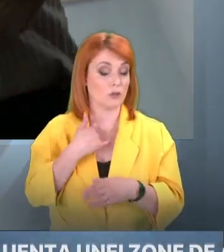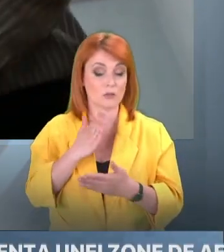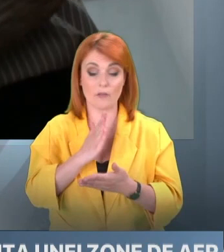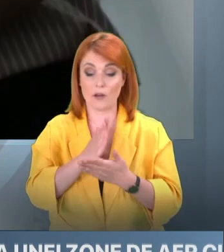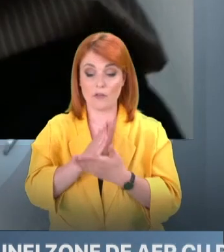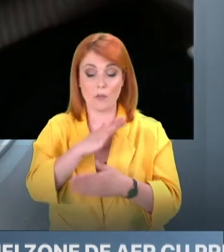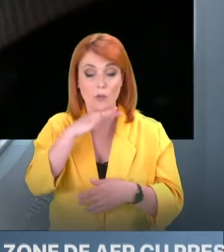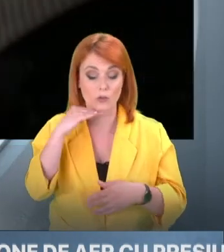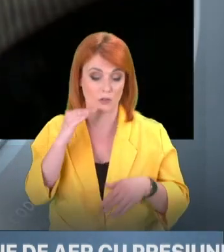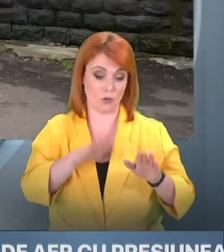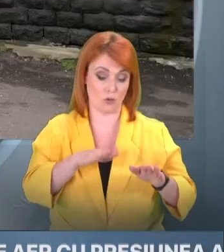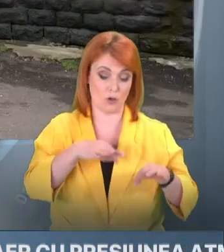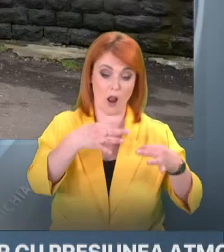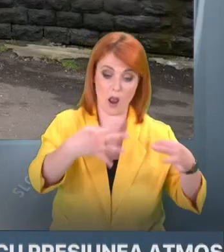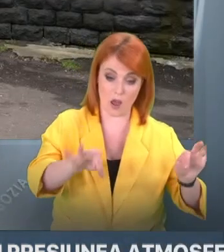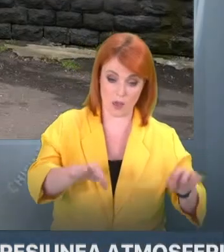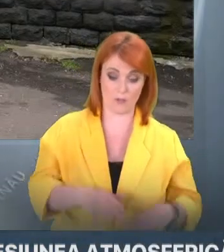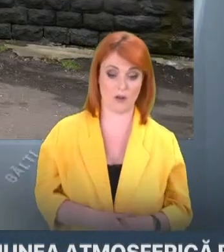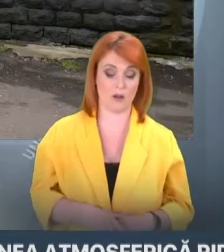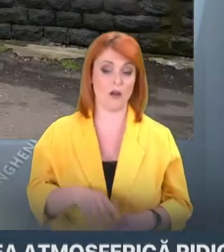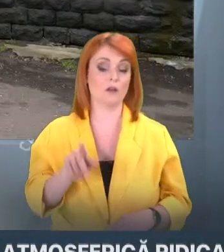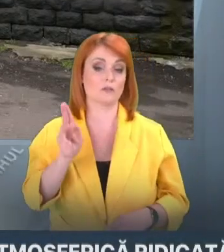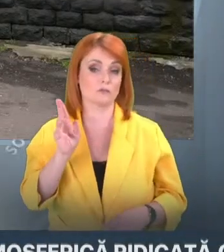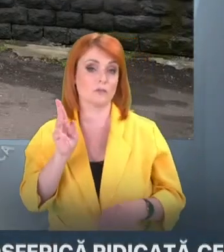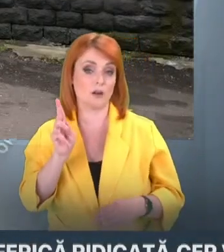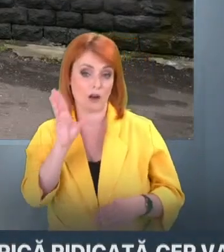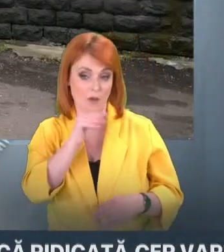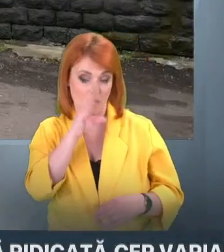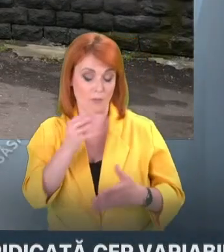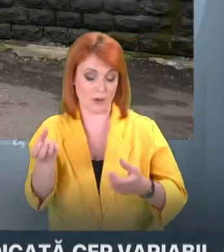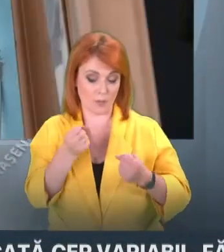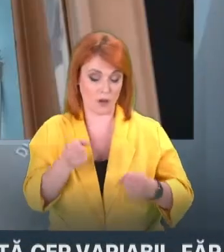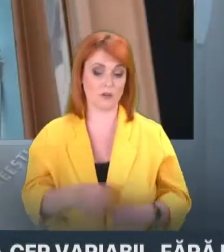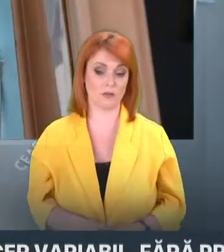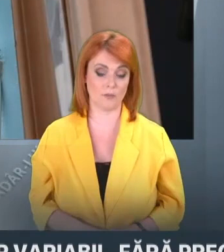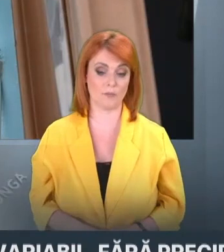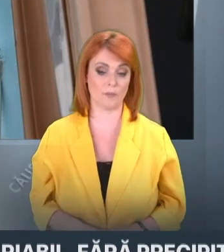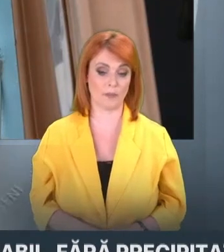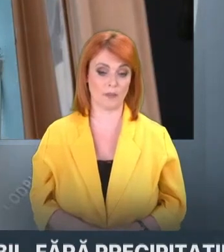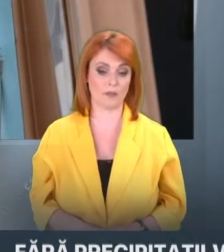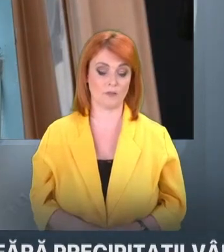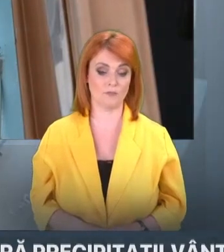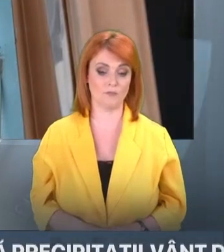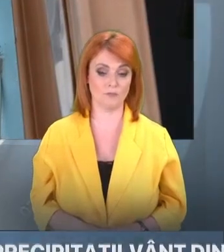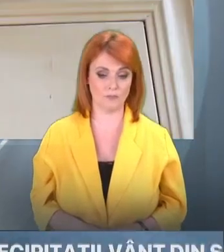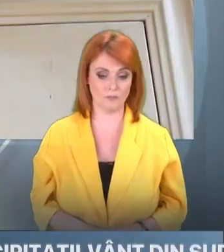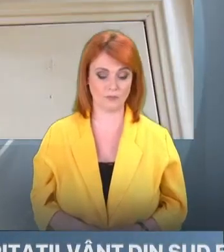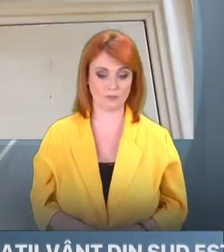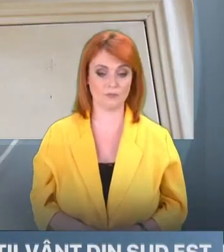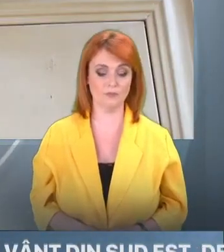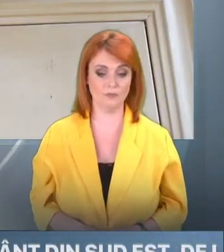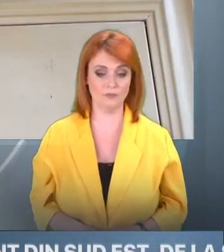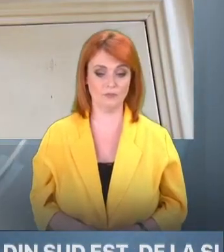multe locuri de muncă disponibile, după cum ați menționat și dumneavoastră, există un regim fiscal